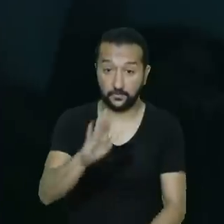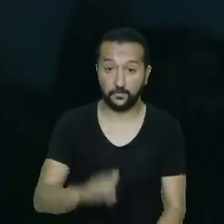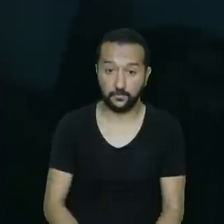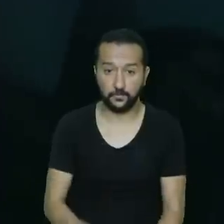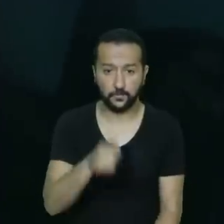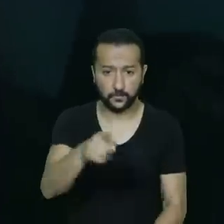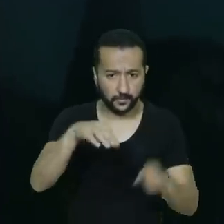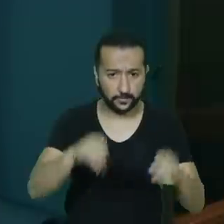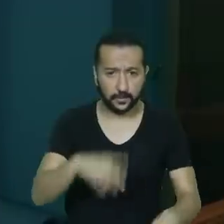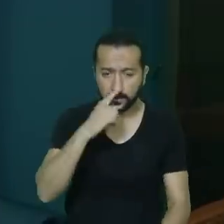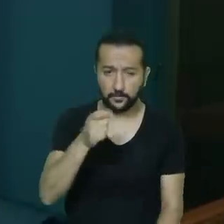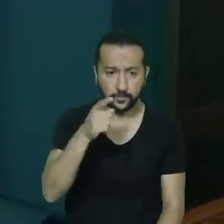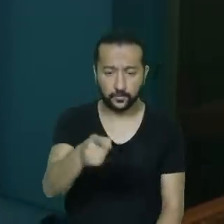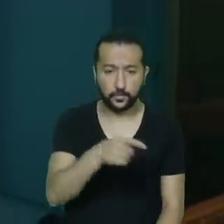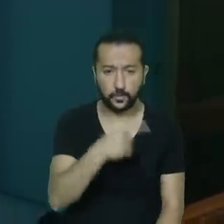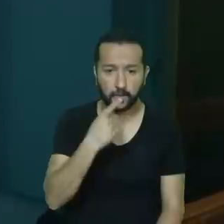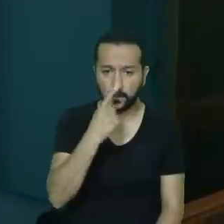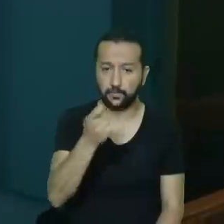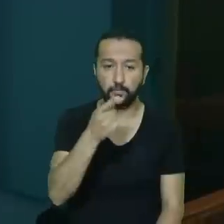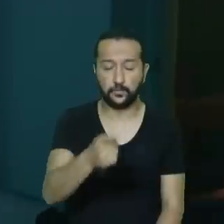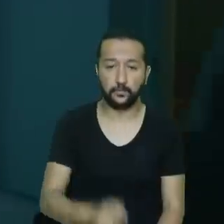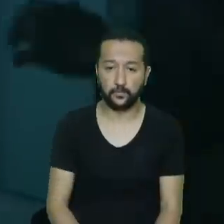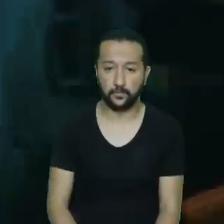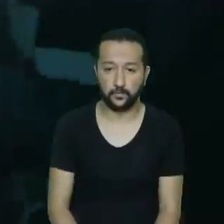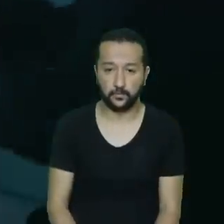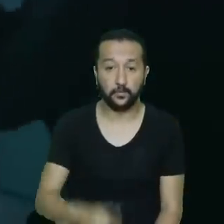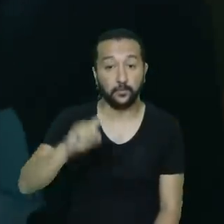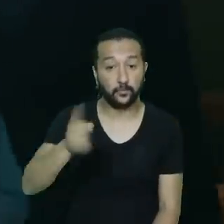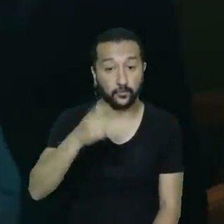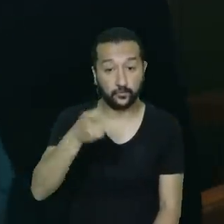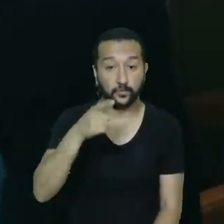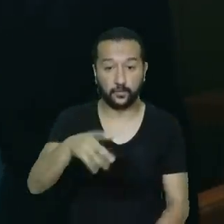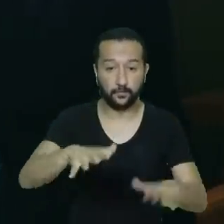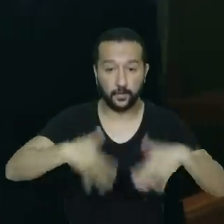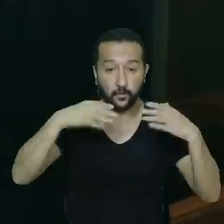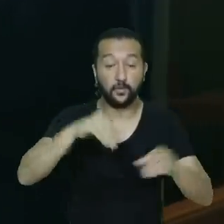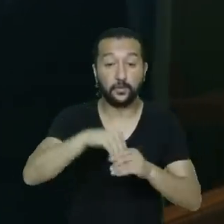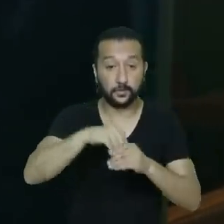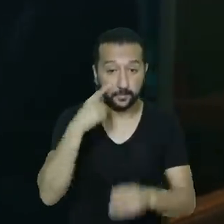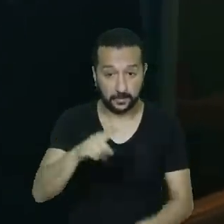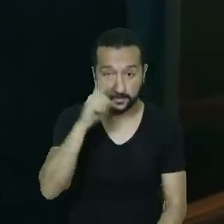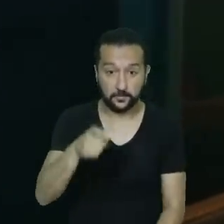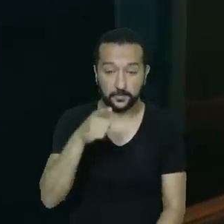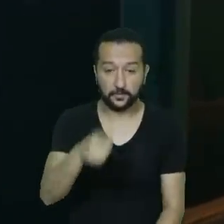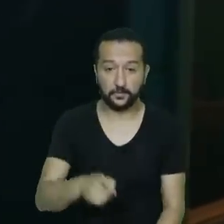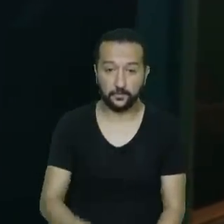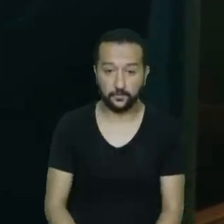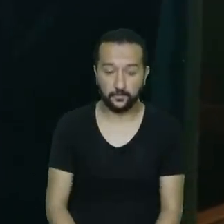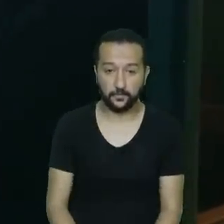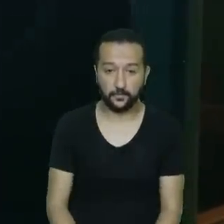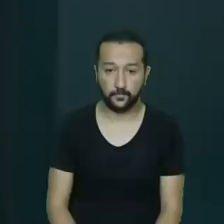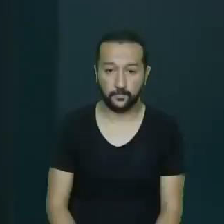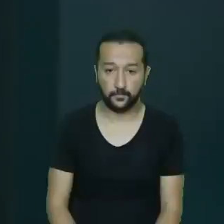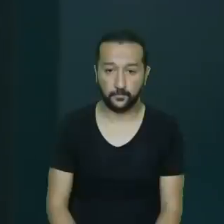Evin içindeler. Emin telsizli cep telefonunu kurcalıyor. Pantolonu buldum. Cemil'e baktın mı Sadıç?